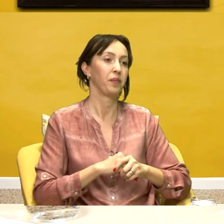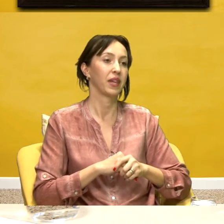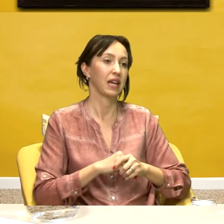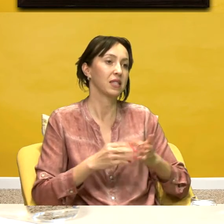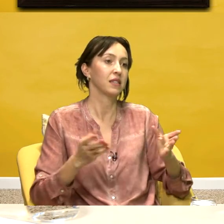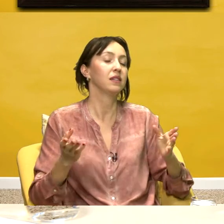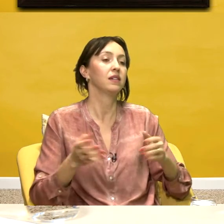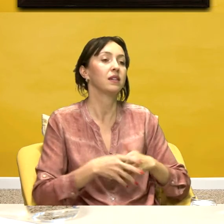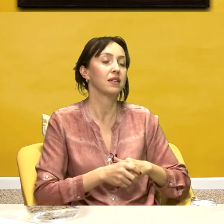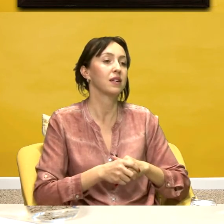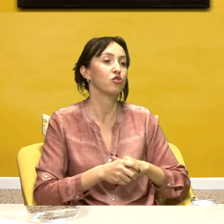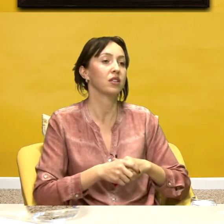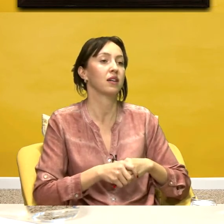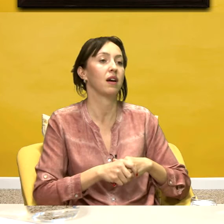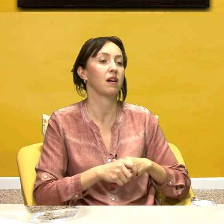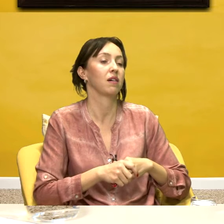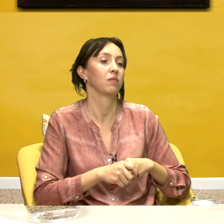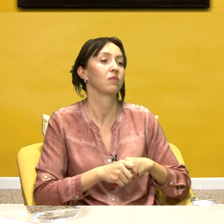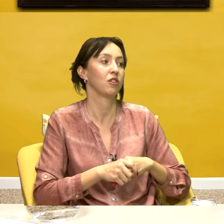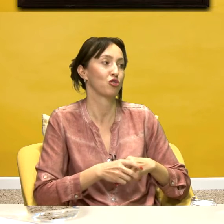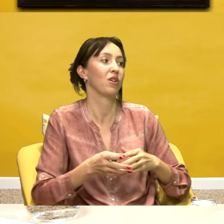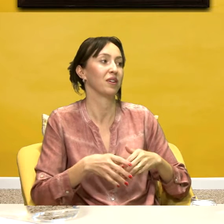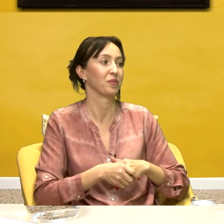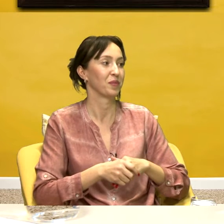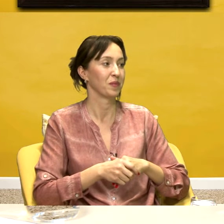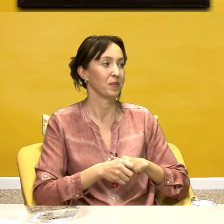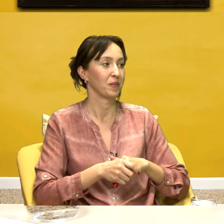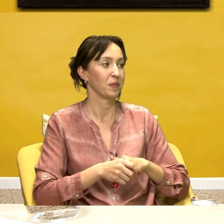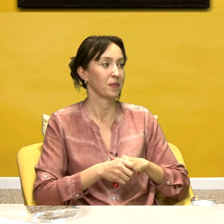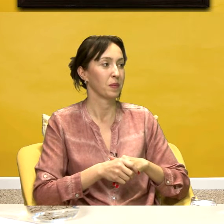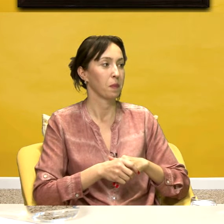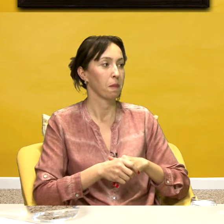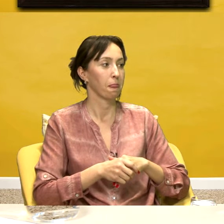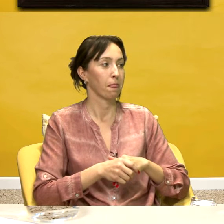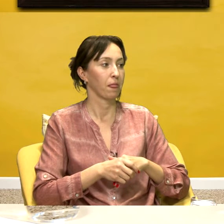da, ca să reușească la școală.